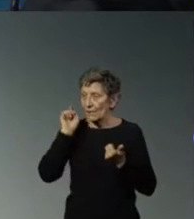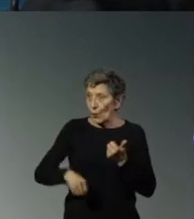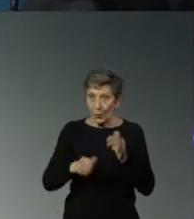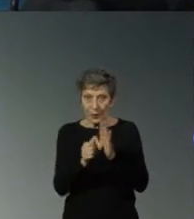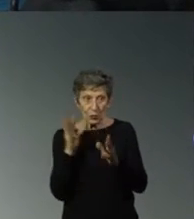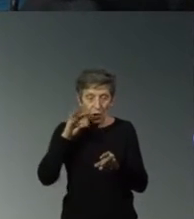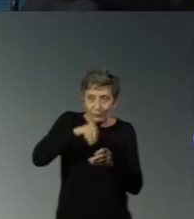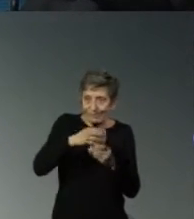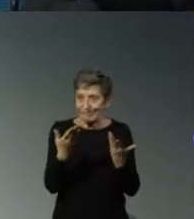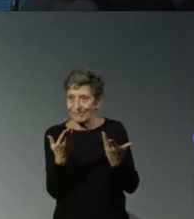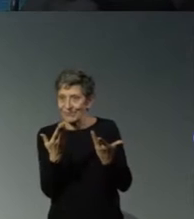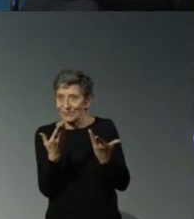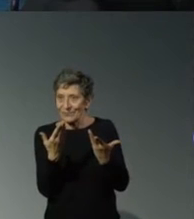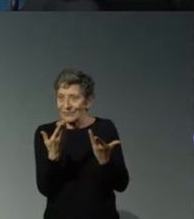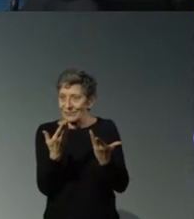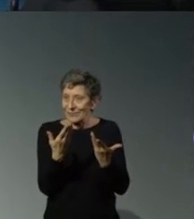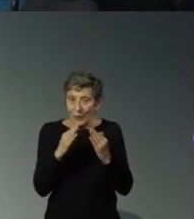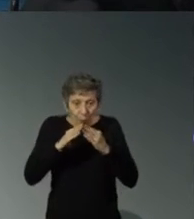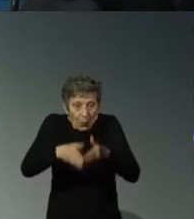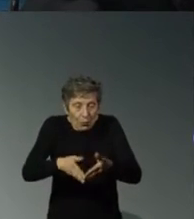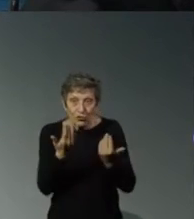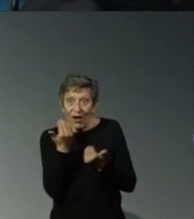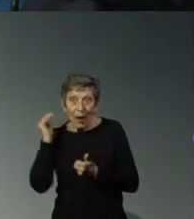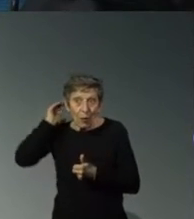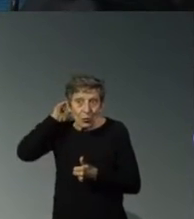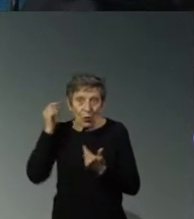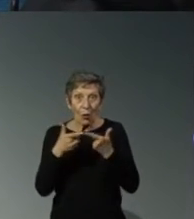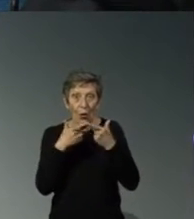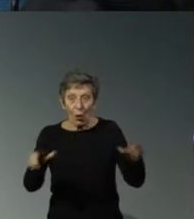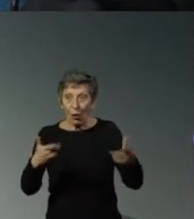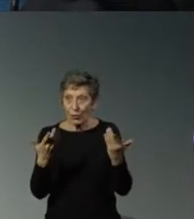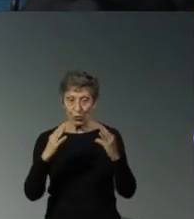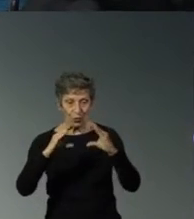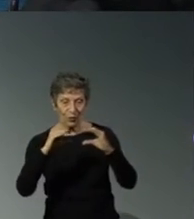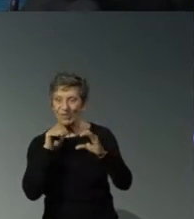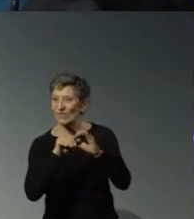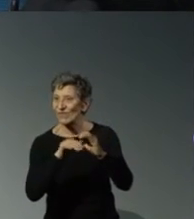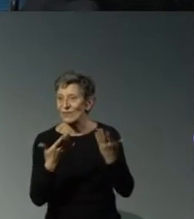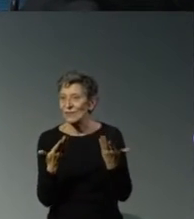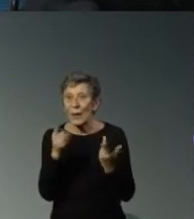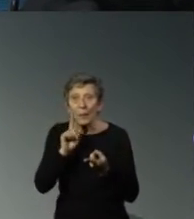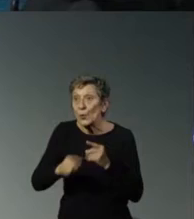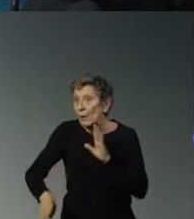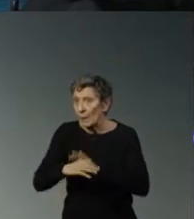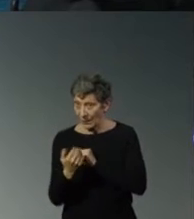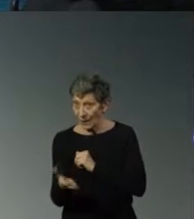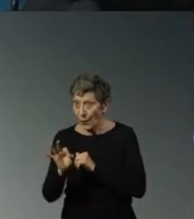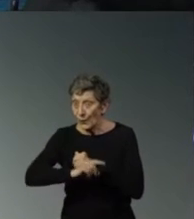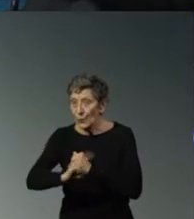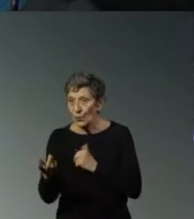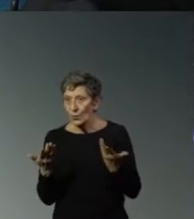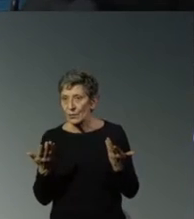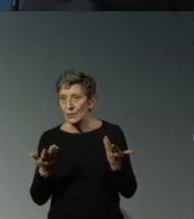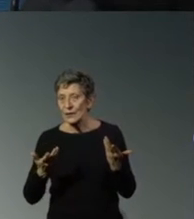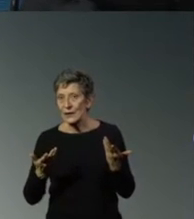corps d'une langue. Est-ce que je fais fausse route si je dis ça, ou est-ce que c'était ça le but de départ? En tout cas, c'est le truc d'arrivée,